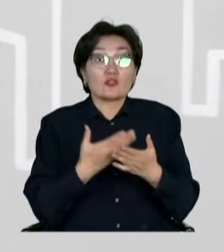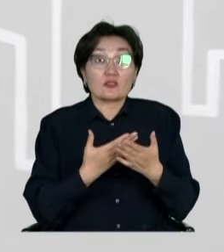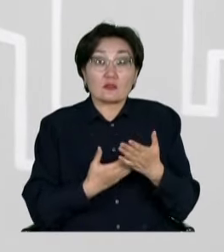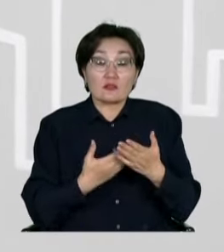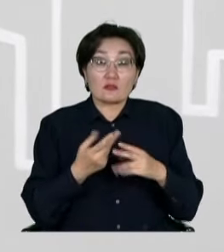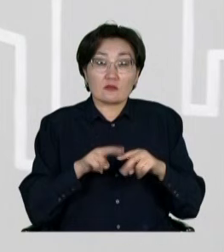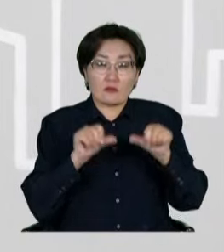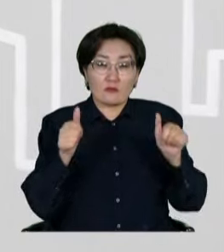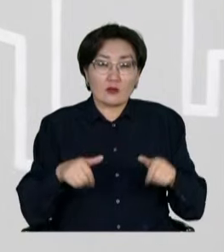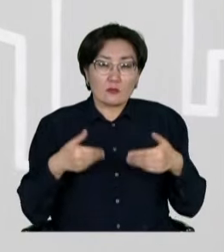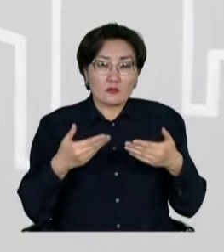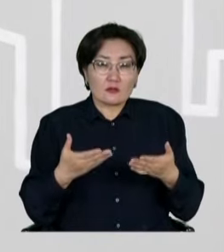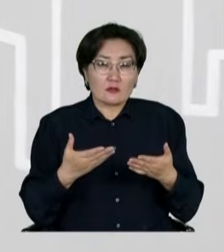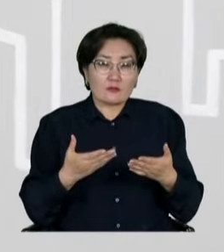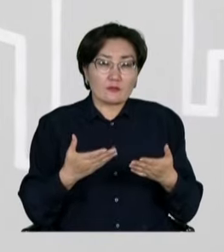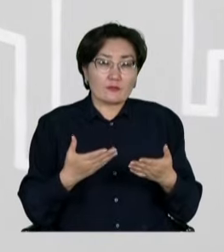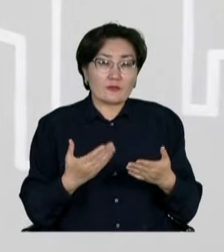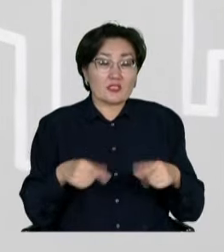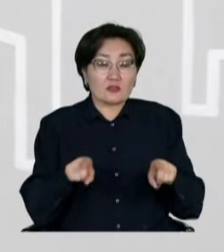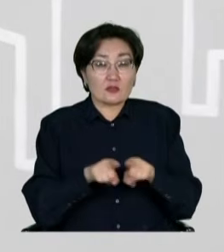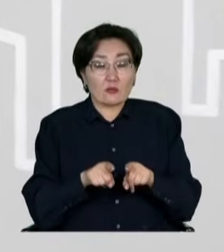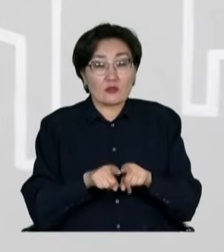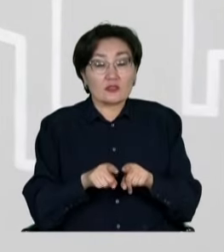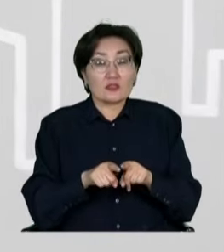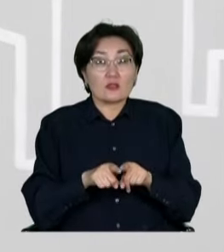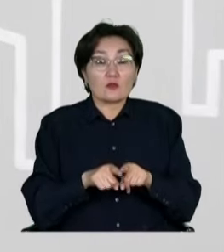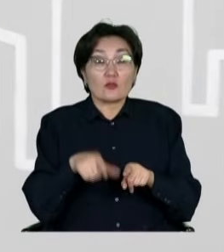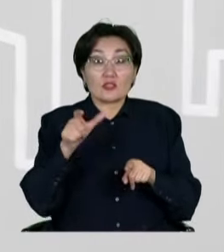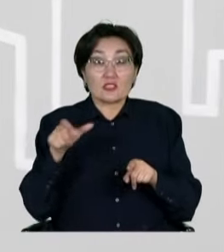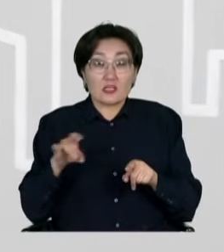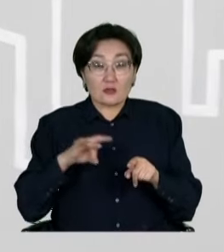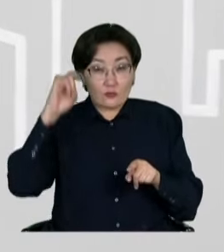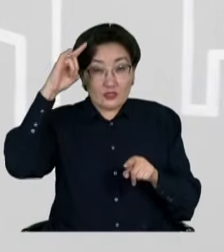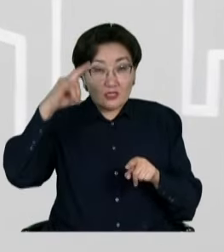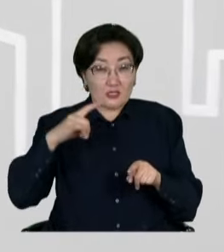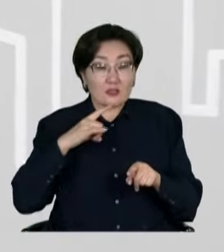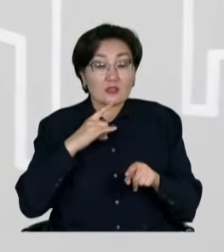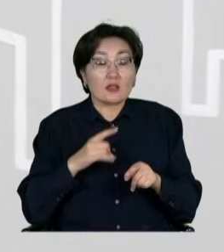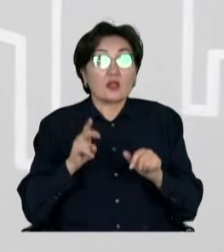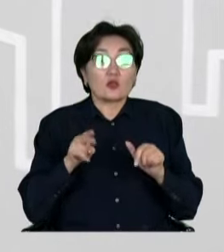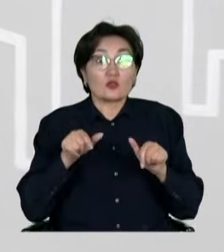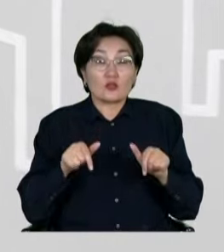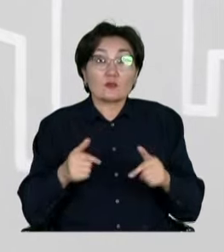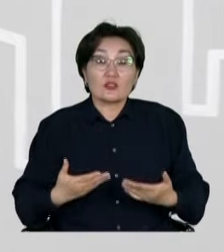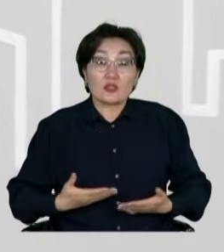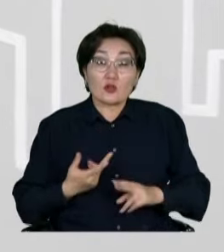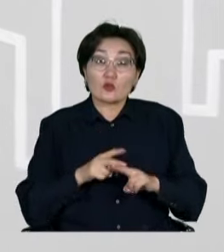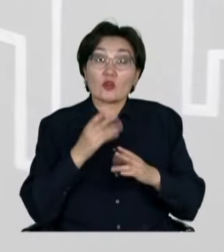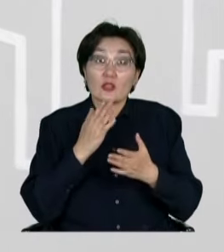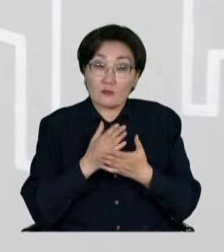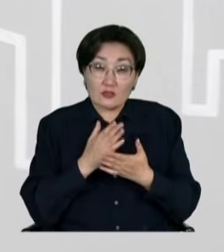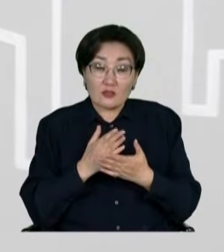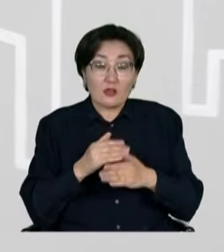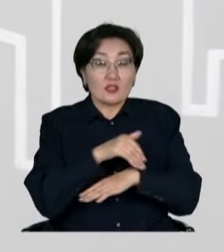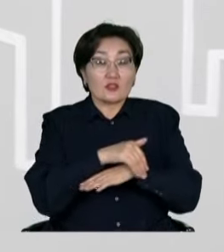форму декларации об активах обязательствах. Также возложено будет на граждан Республики Казахстан, резидентов Республики Казахстан, которые имеют